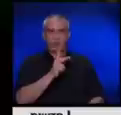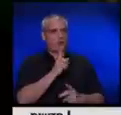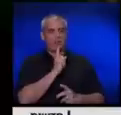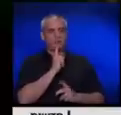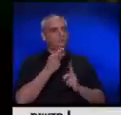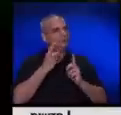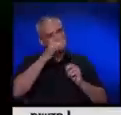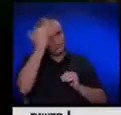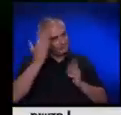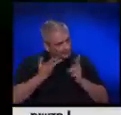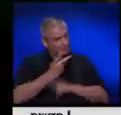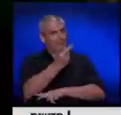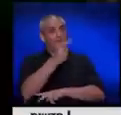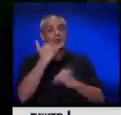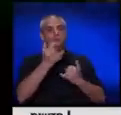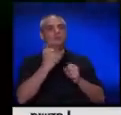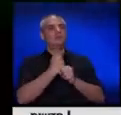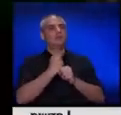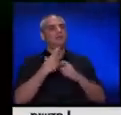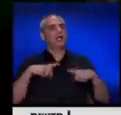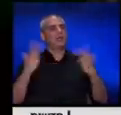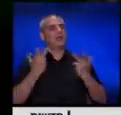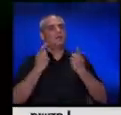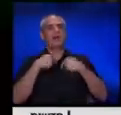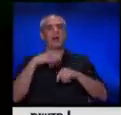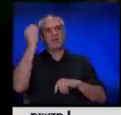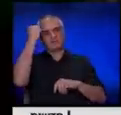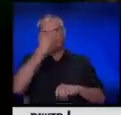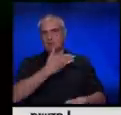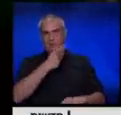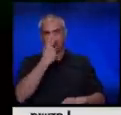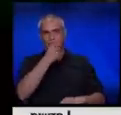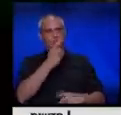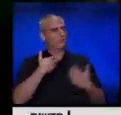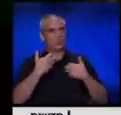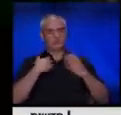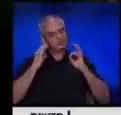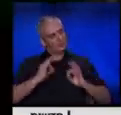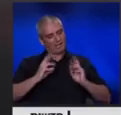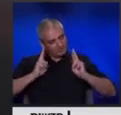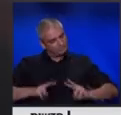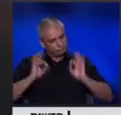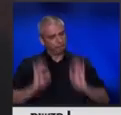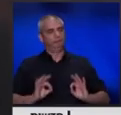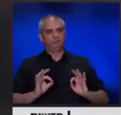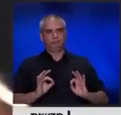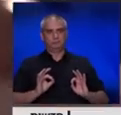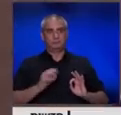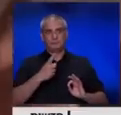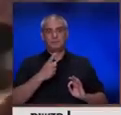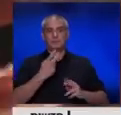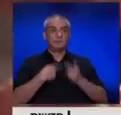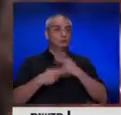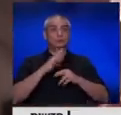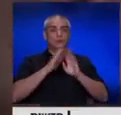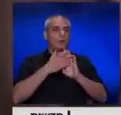רחוק. וכרגע את השיחה עם קדים לוועדה הפדגוגית, שרואים שאת לא שחקנית מספיק טוטלית. אז היא